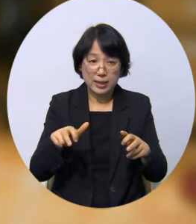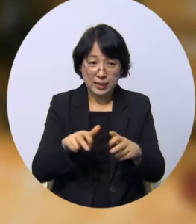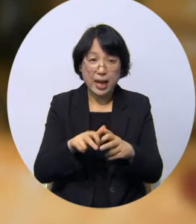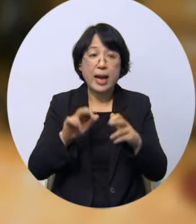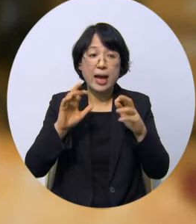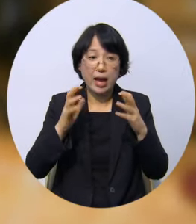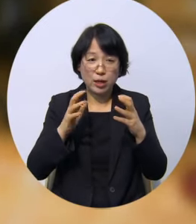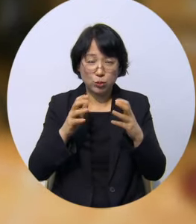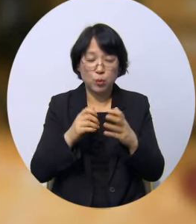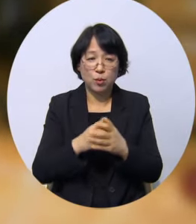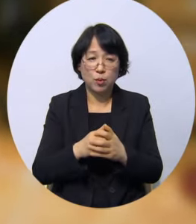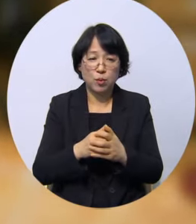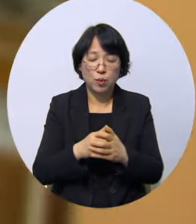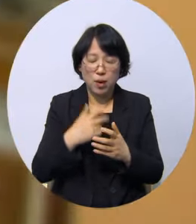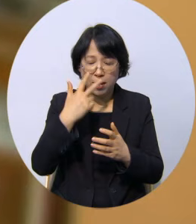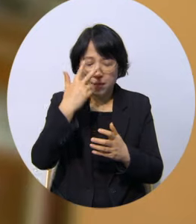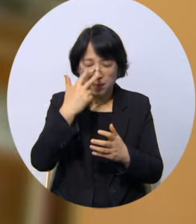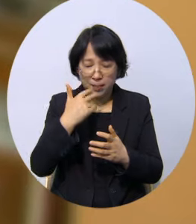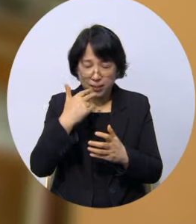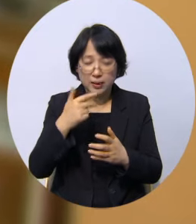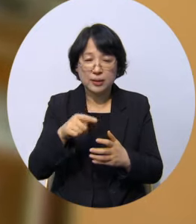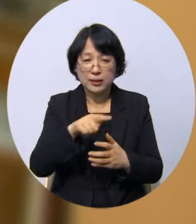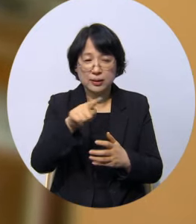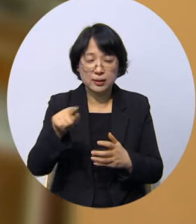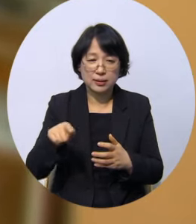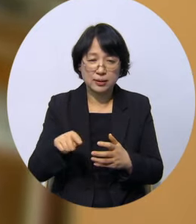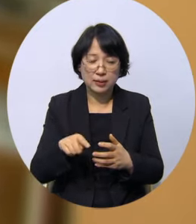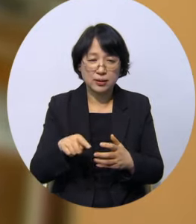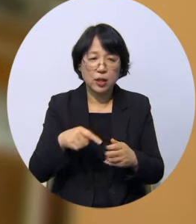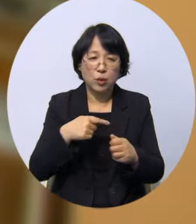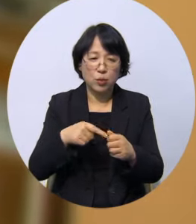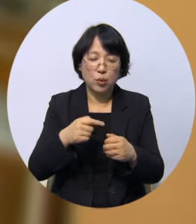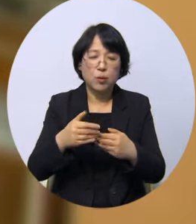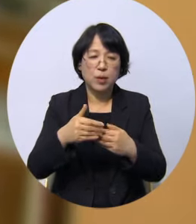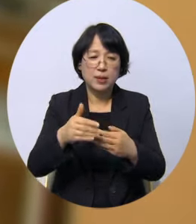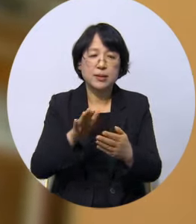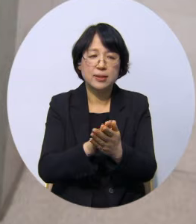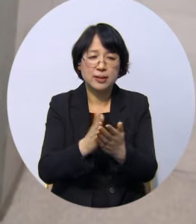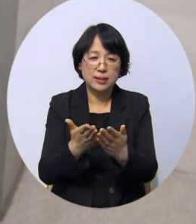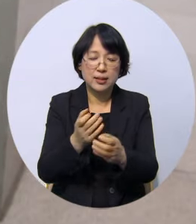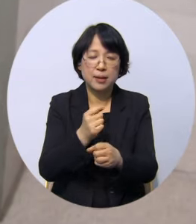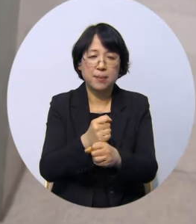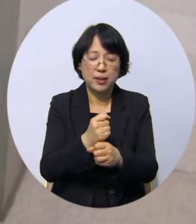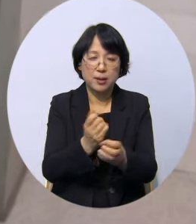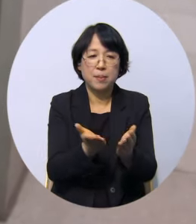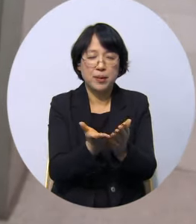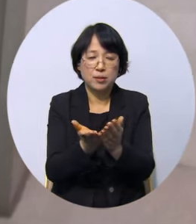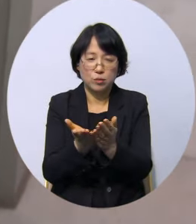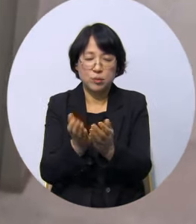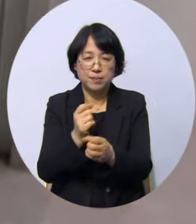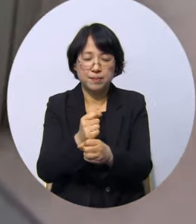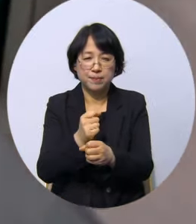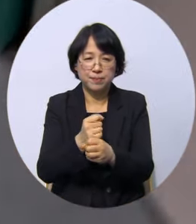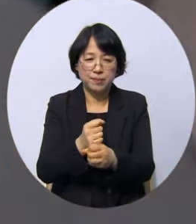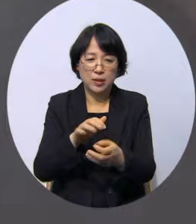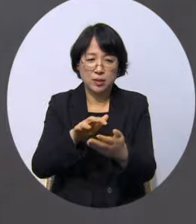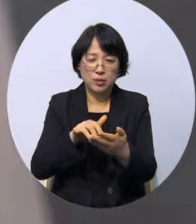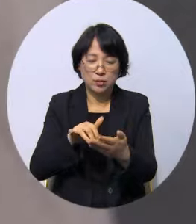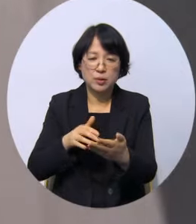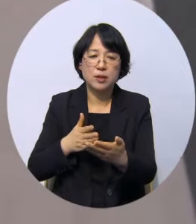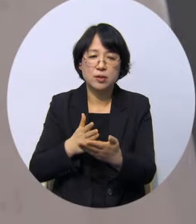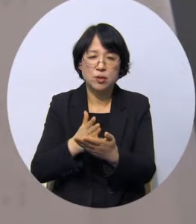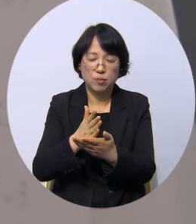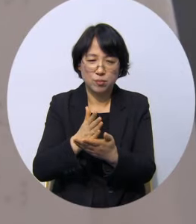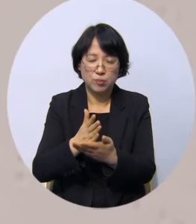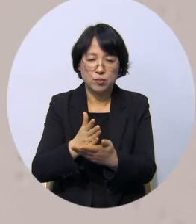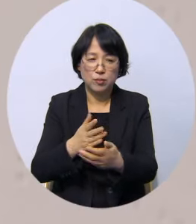후천적으로 실명한 성인 등 대상에 따라 교육 과정과 교재를 개발합니다 점자 교육을 전문적으로 실시할 수 있는